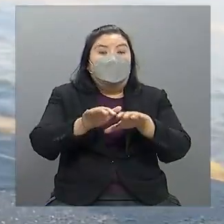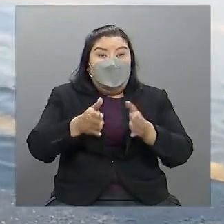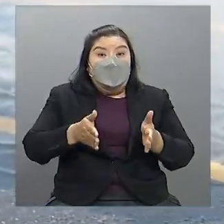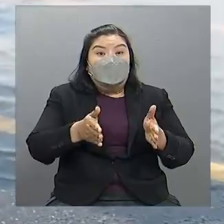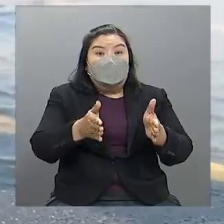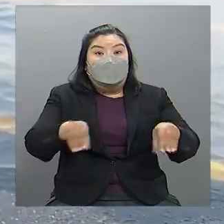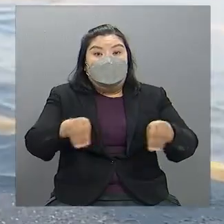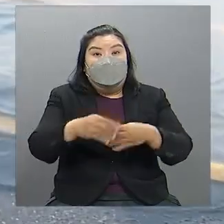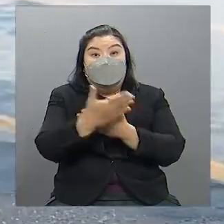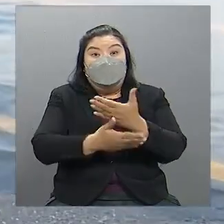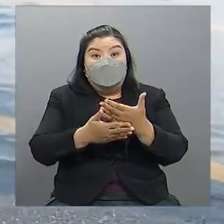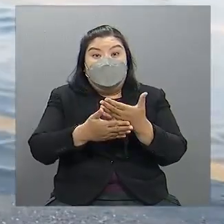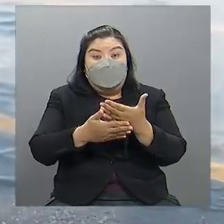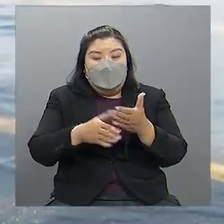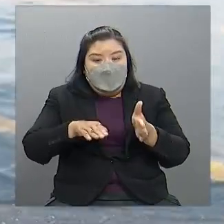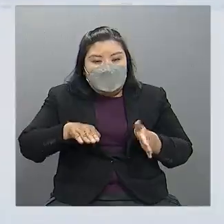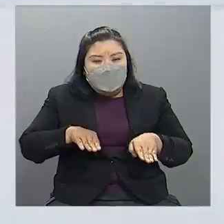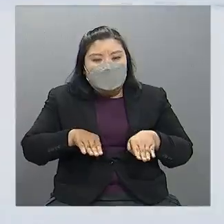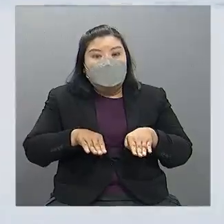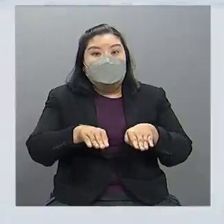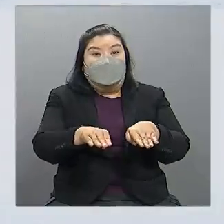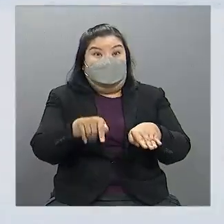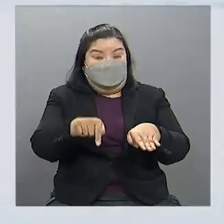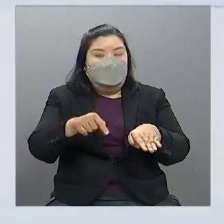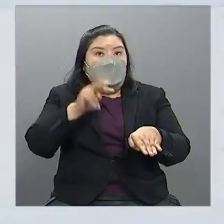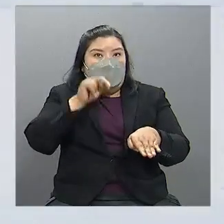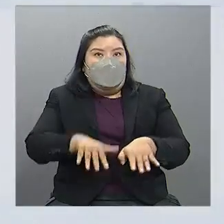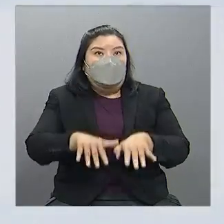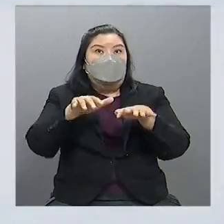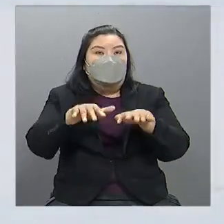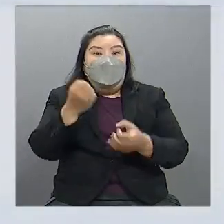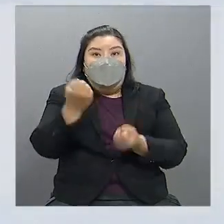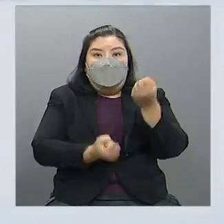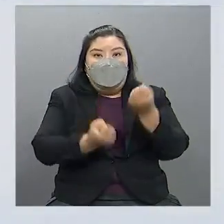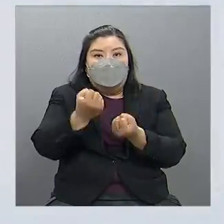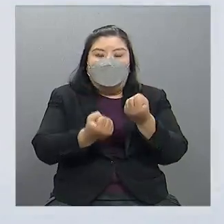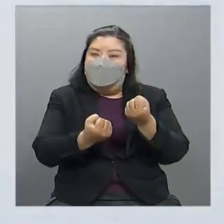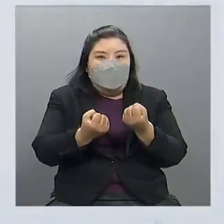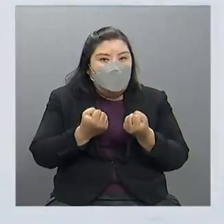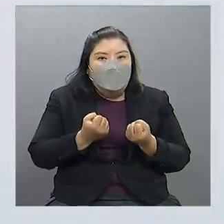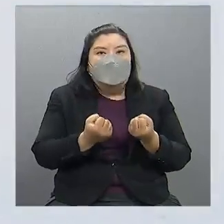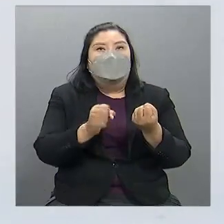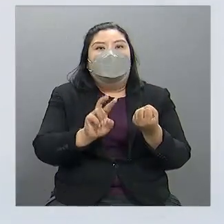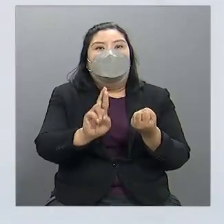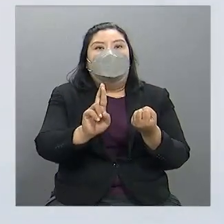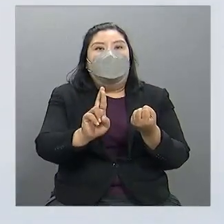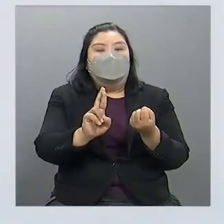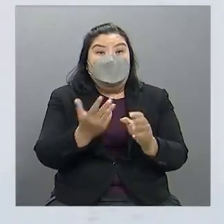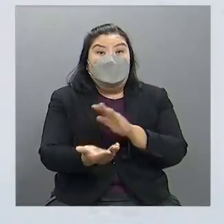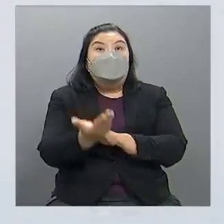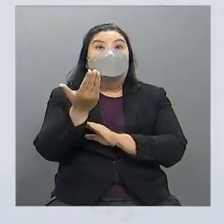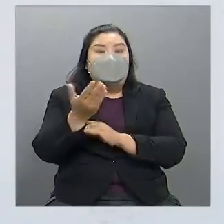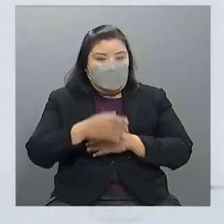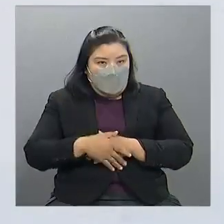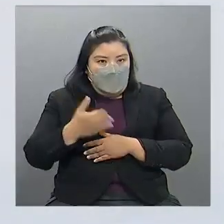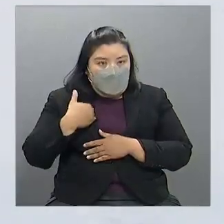สด็จที่ยังคงมีน้ำท่วมขังรถยนต์ต้องสัญจรอย่างระมัดระวังค่ะและเช้าวันนี้ก็มีชาวบ้านต่างแวะเวียนเข้ามาสังเกตการระดับน้ำท่ว